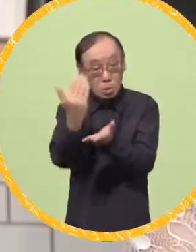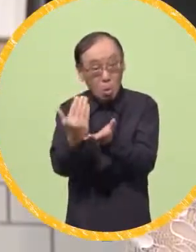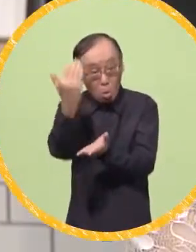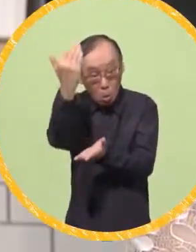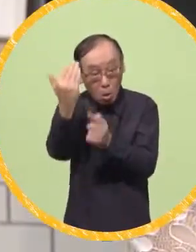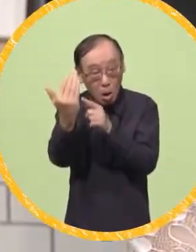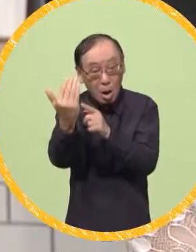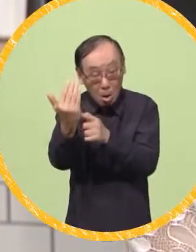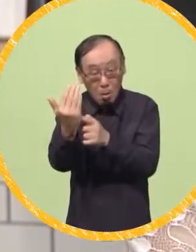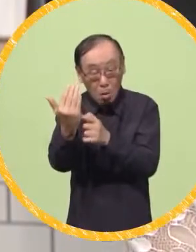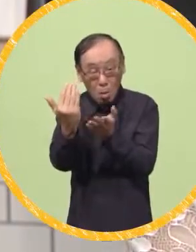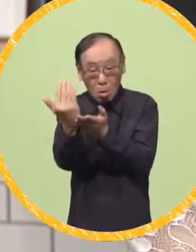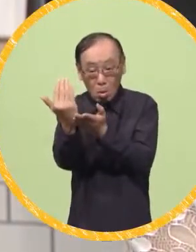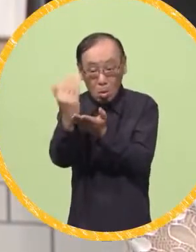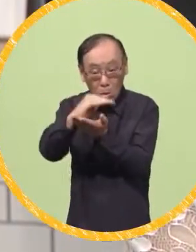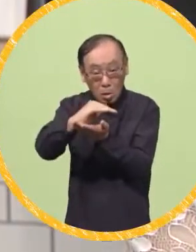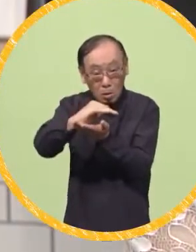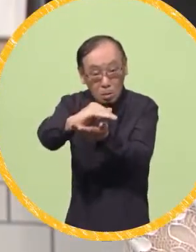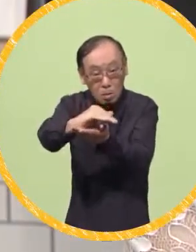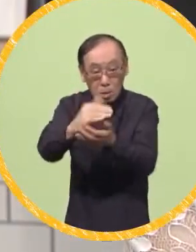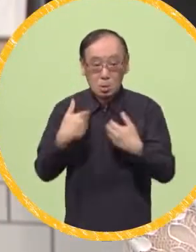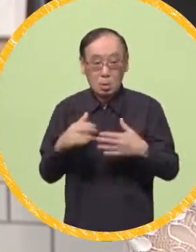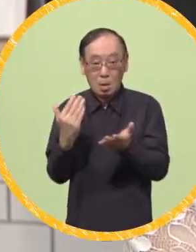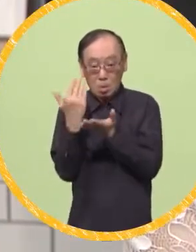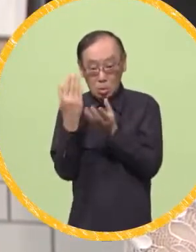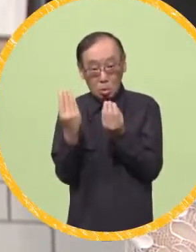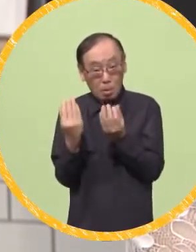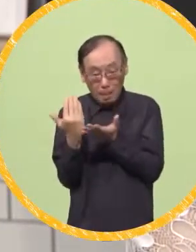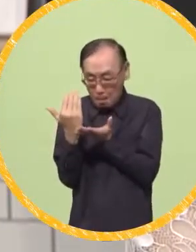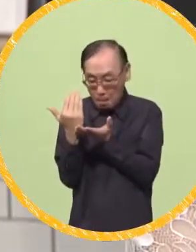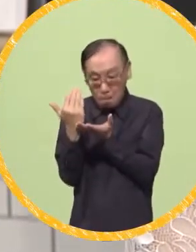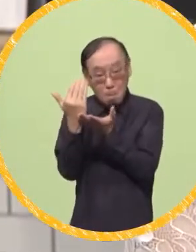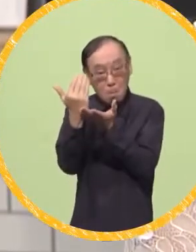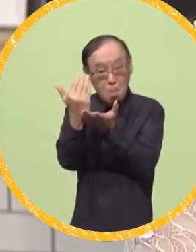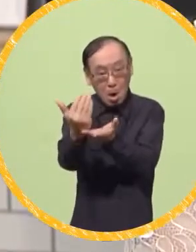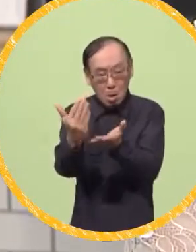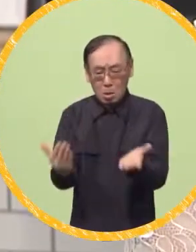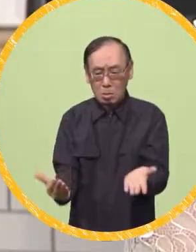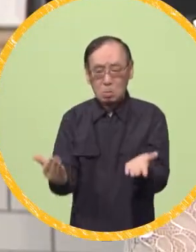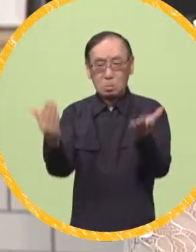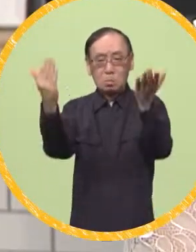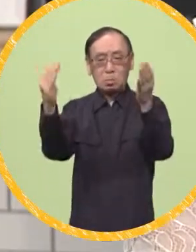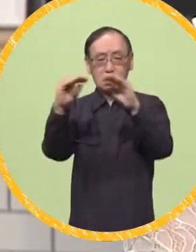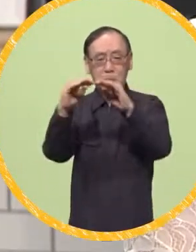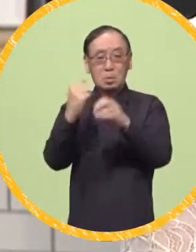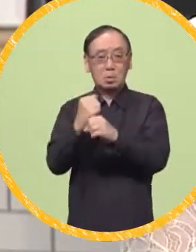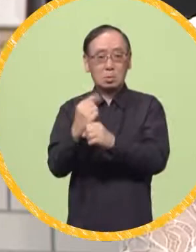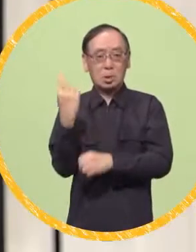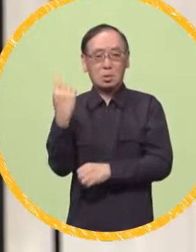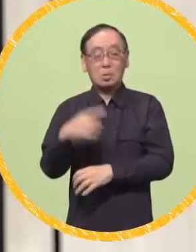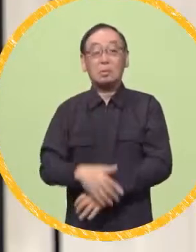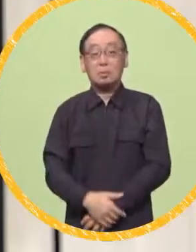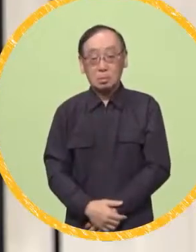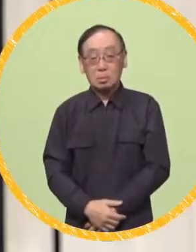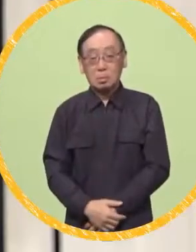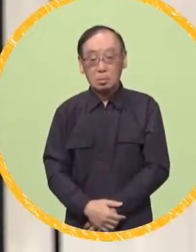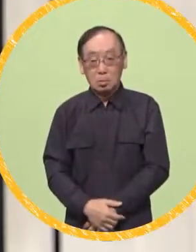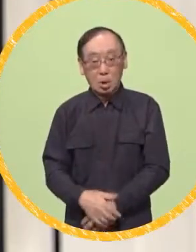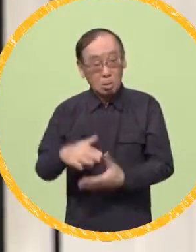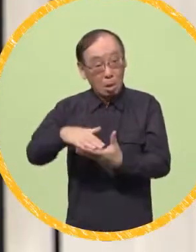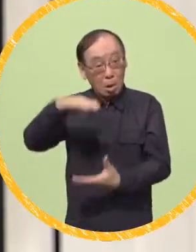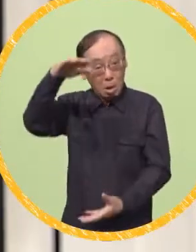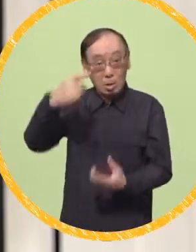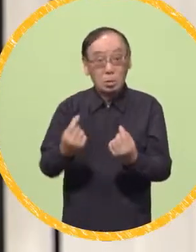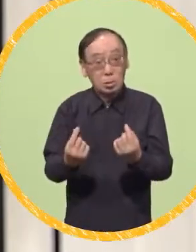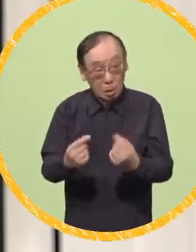ましたりますよねあれを折りたたまないでそのままその収納できるというね商品設計されてるんですよ続けみたいにねなってまし